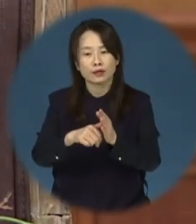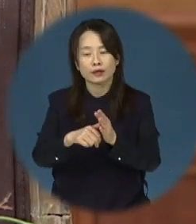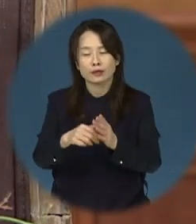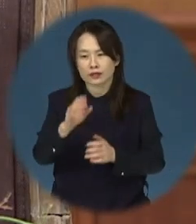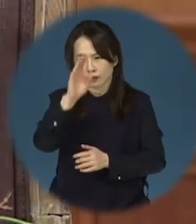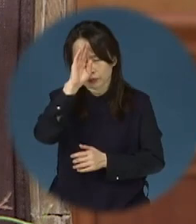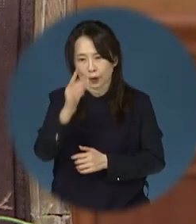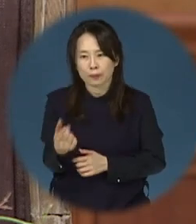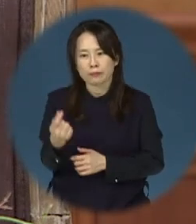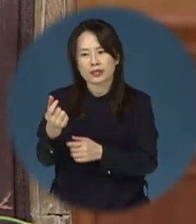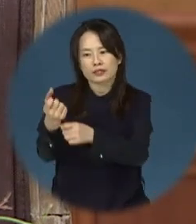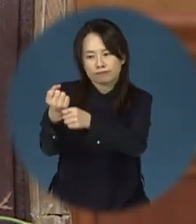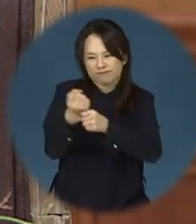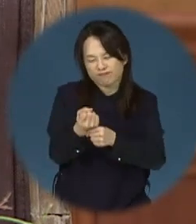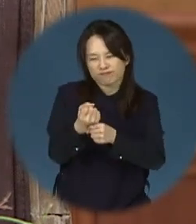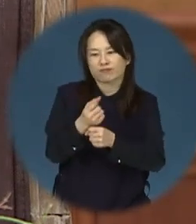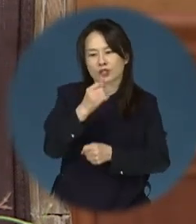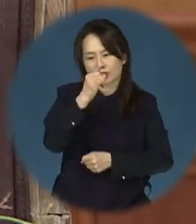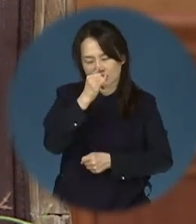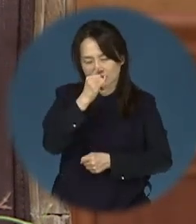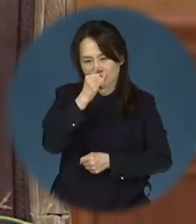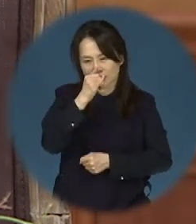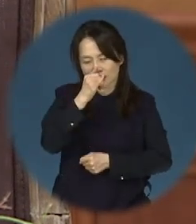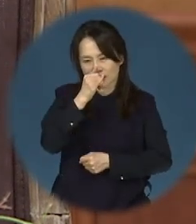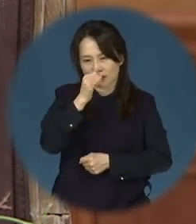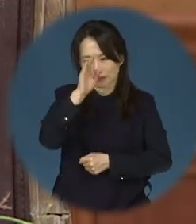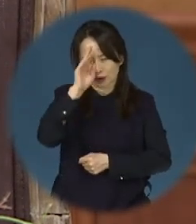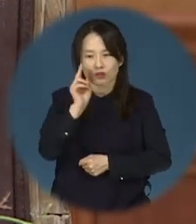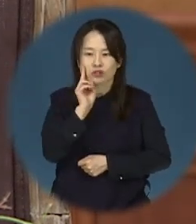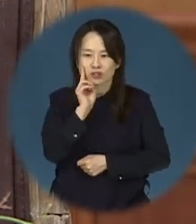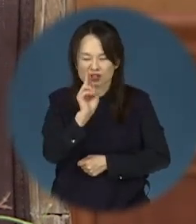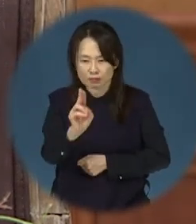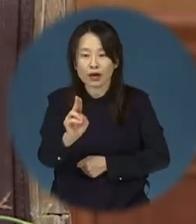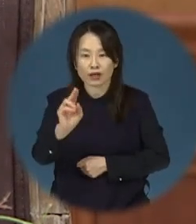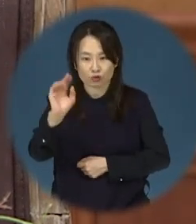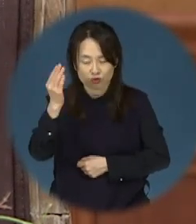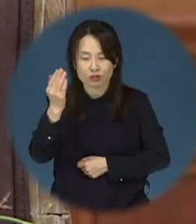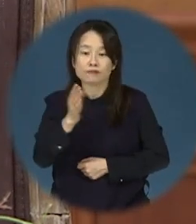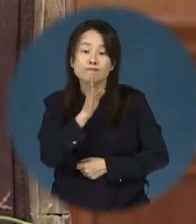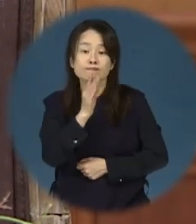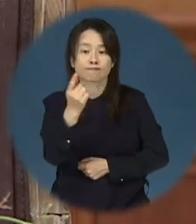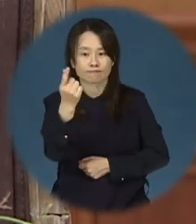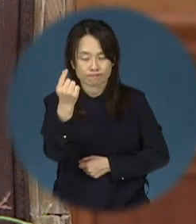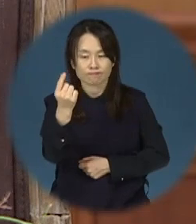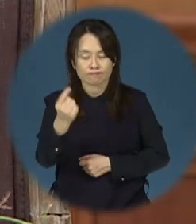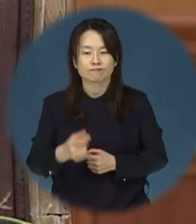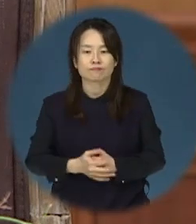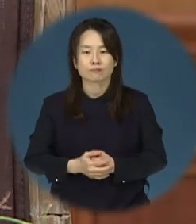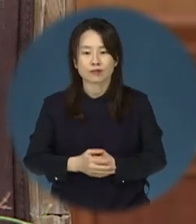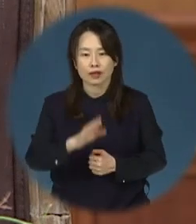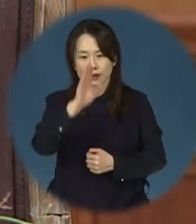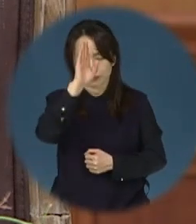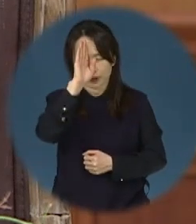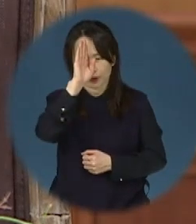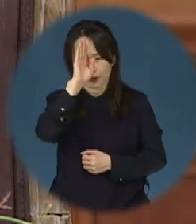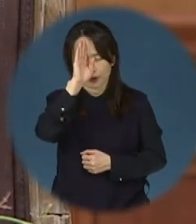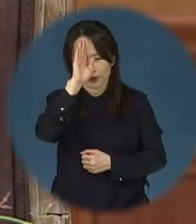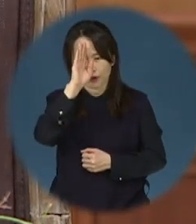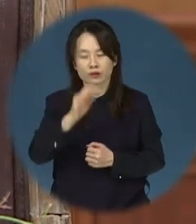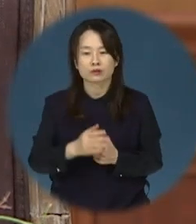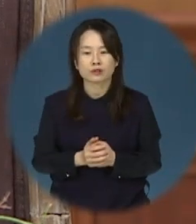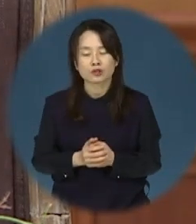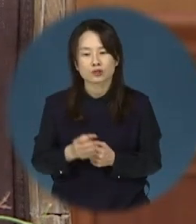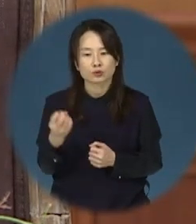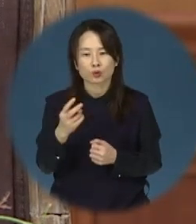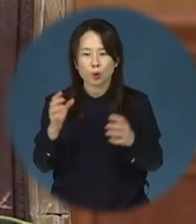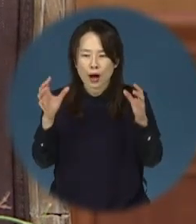빠른 시점에 빠른 기간 동안 병이 많이 생길 수는 있는 건 맞는 것 같아요. 그렇죠. 예, 유병 기간이 짧은데